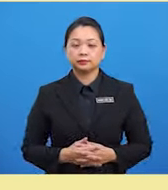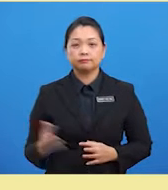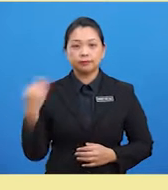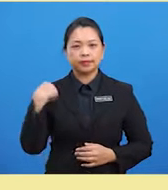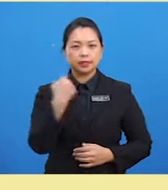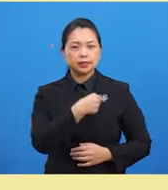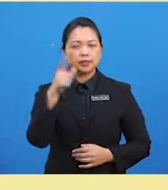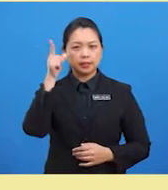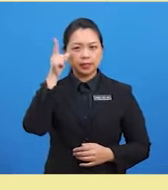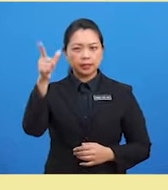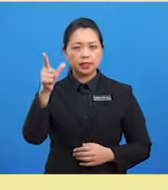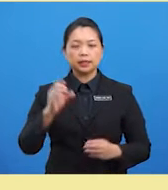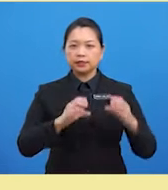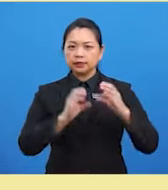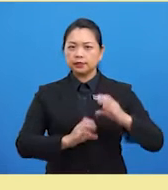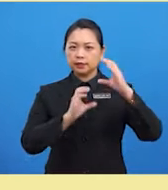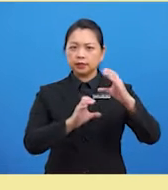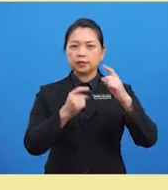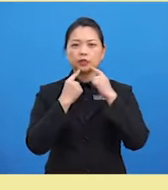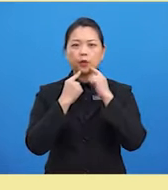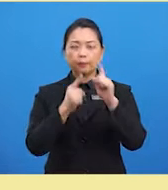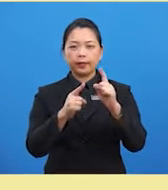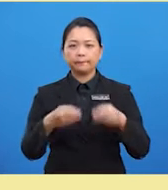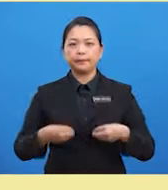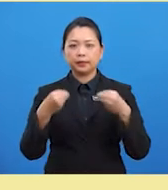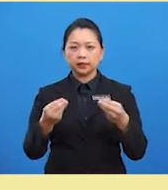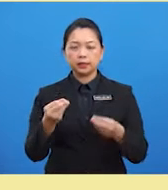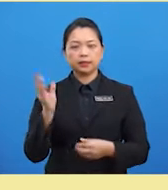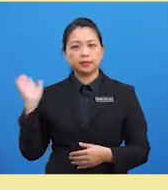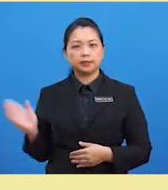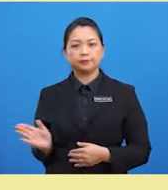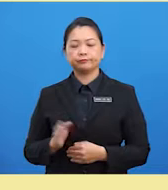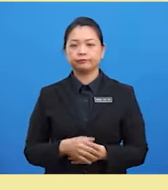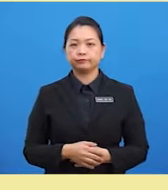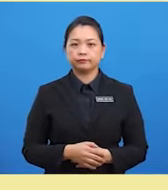Mari kita lihat cadangan jawapan bagi soalan tersebut.